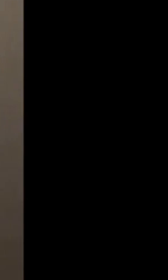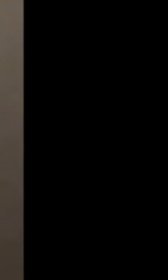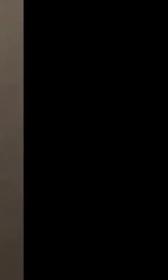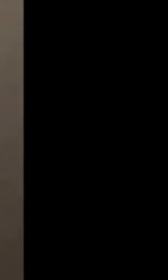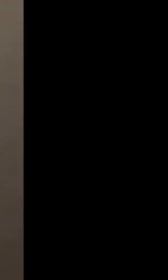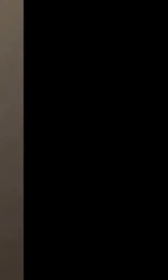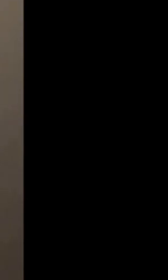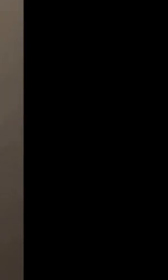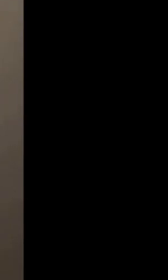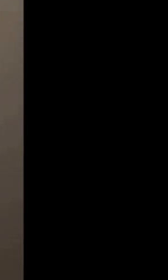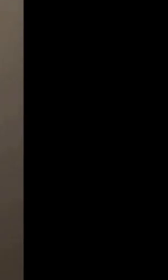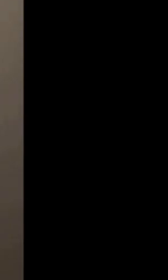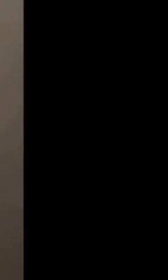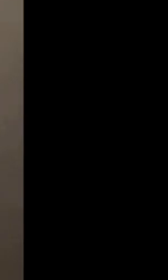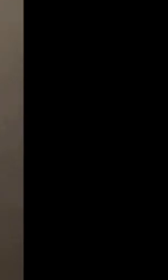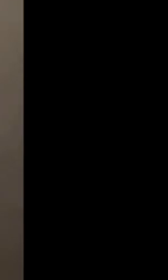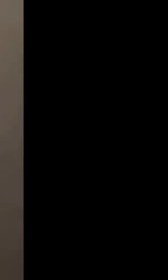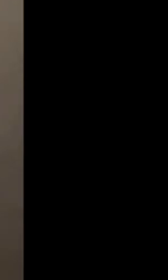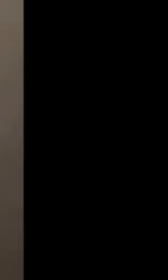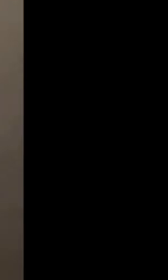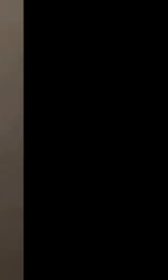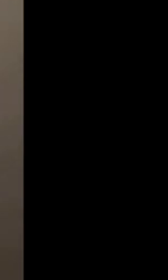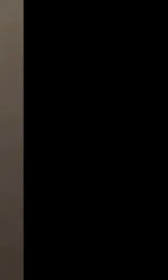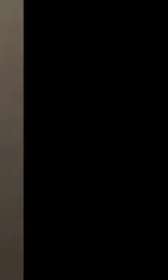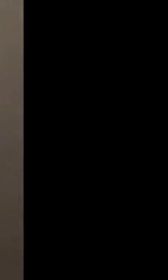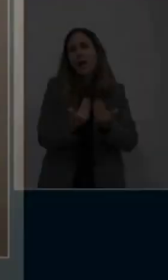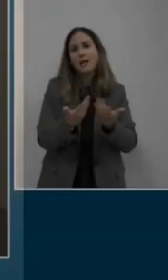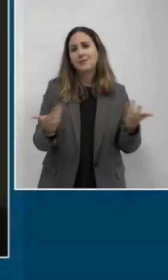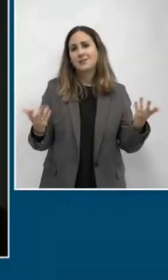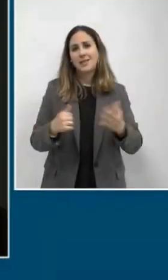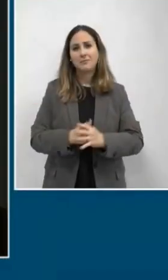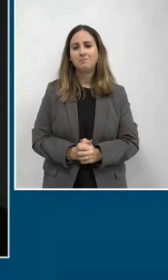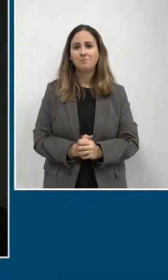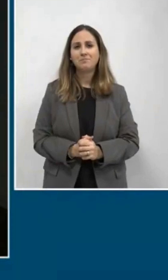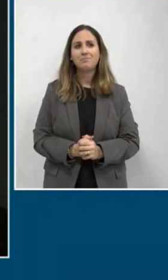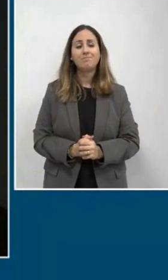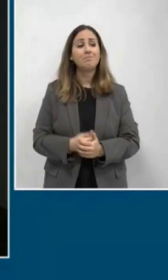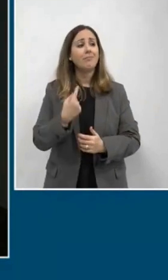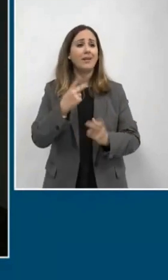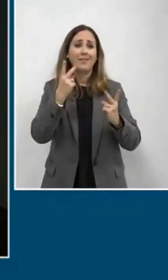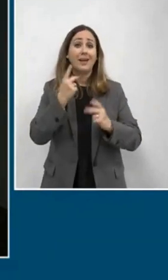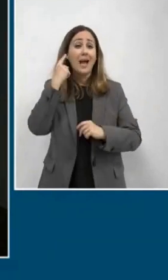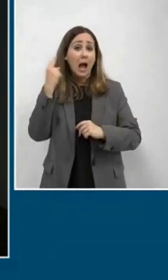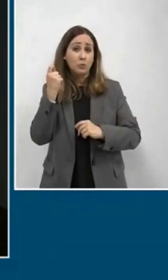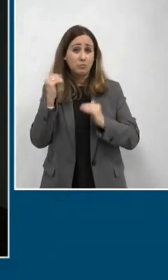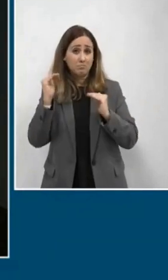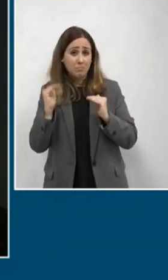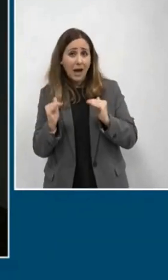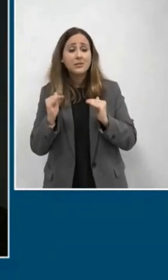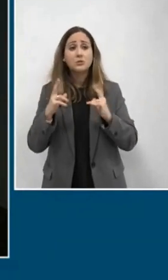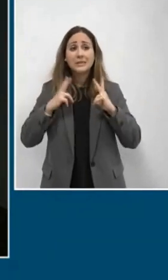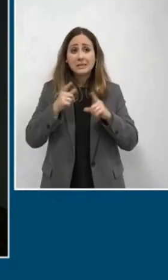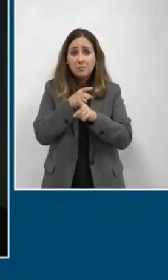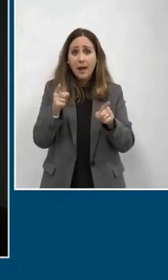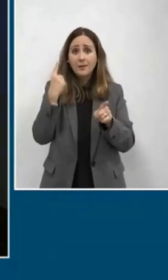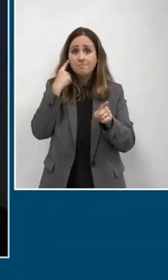islamico Vi ringrazio Claudia era un po' basso Spero abbiate